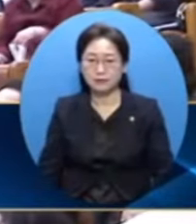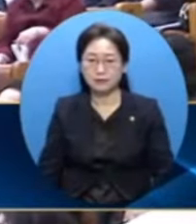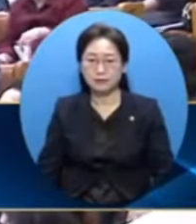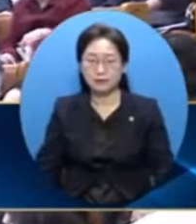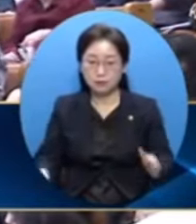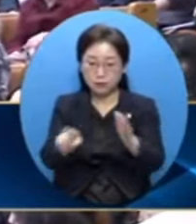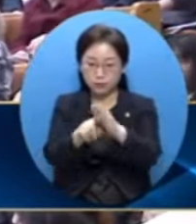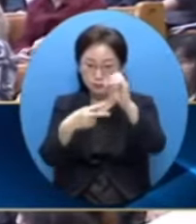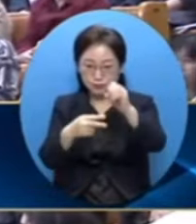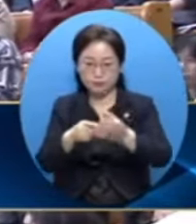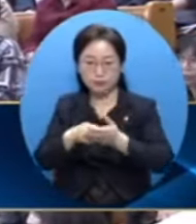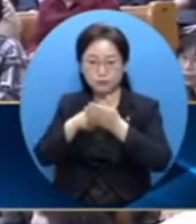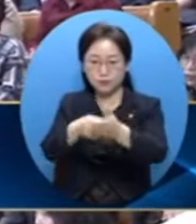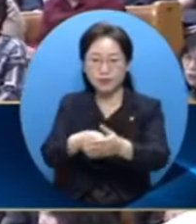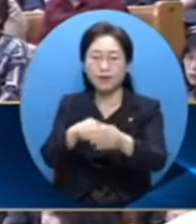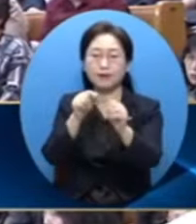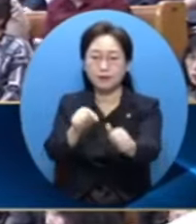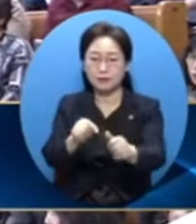불신앙을 극복하라.